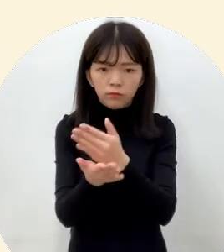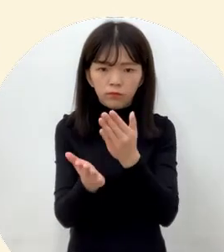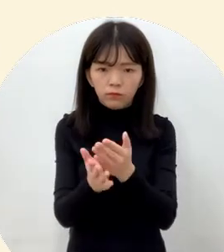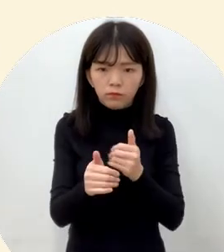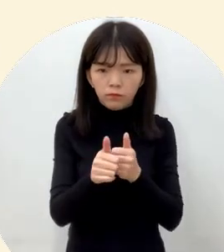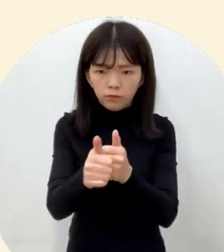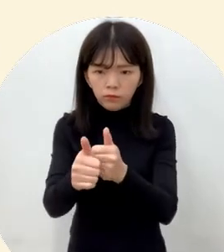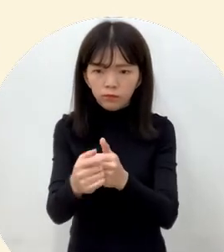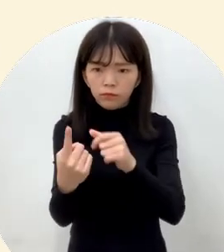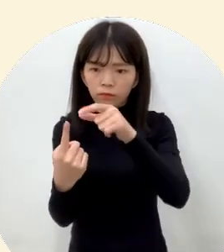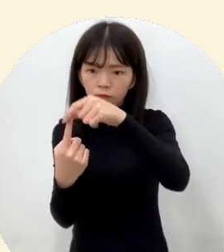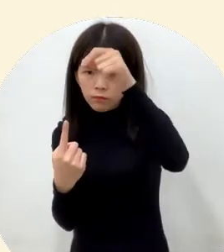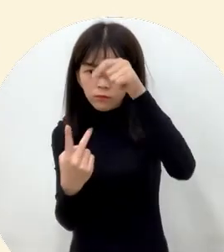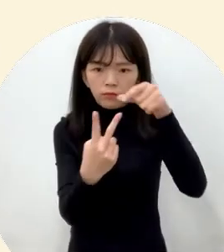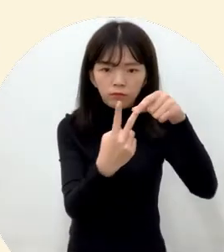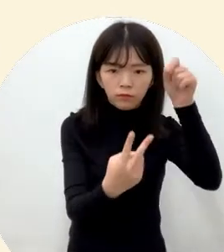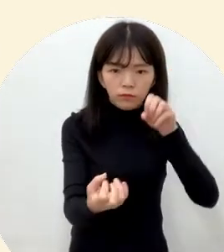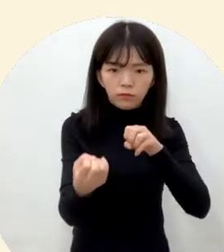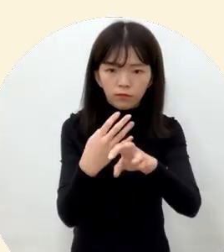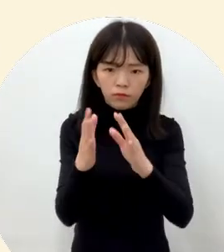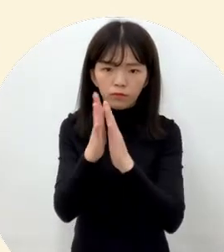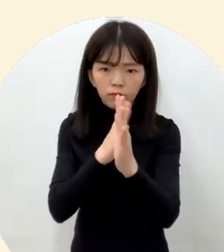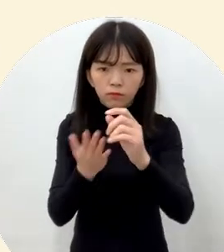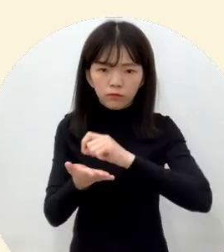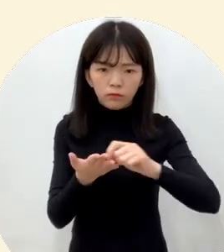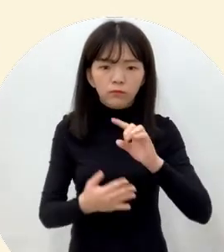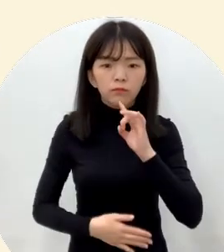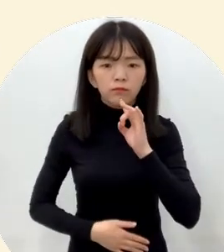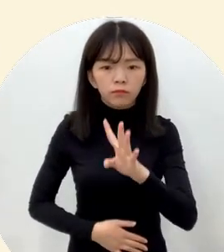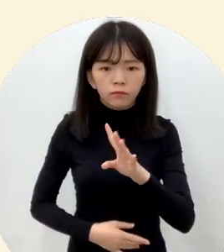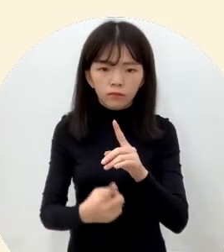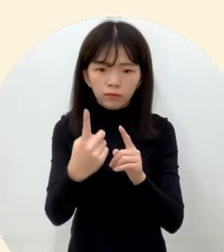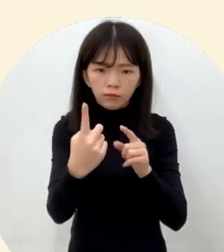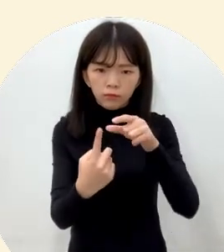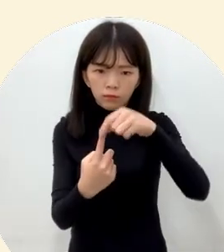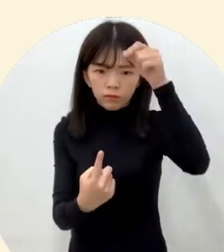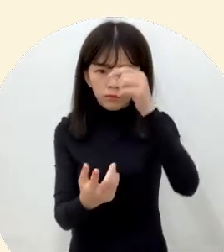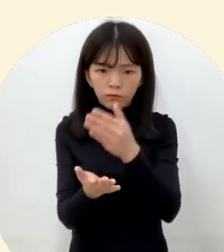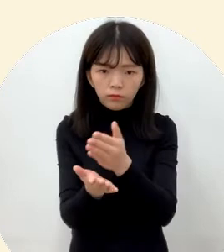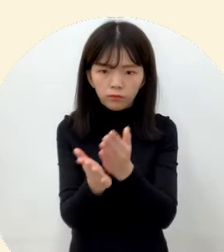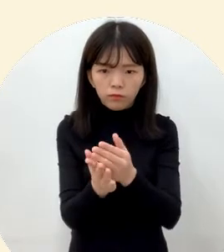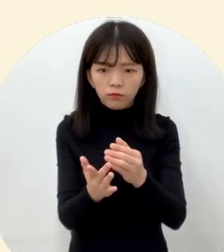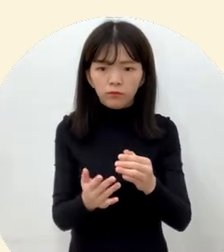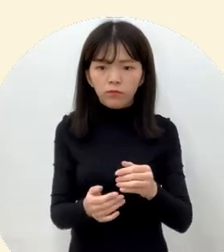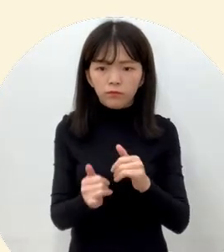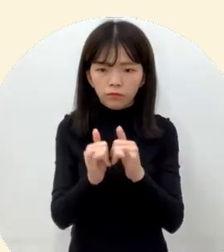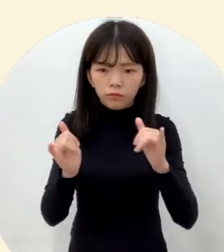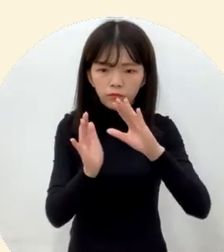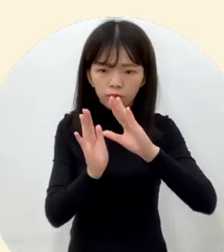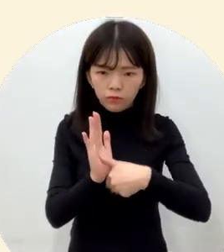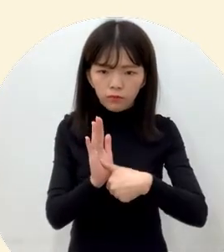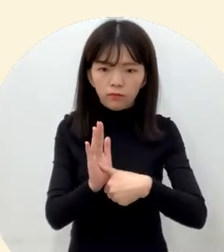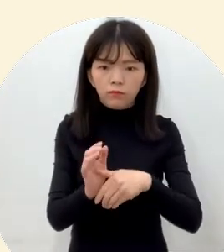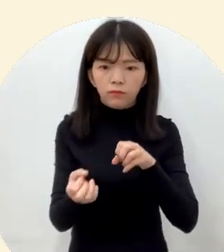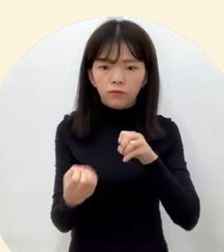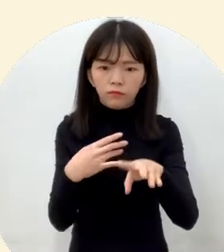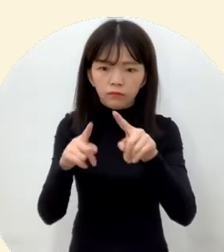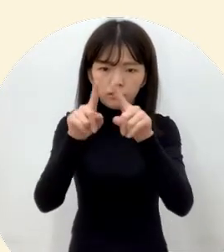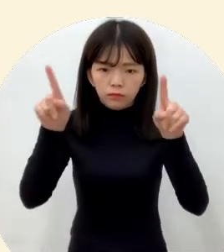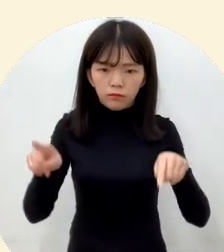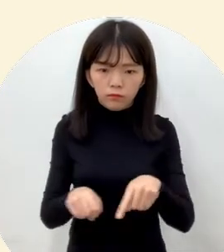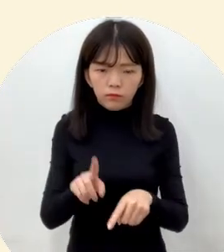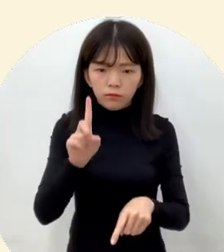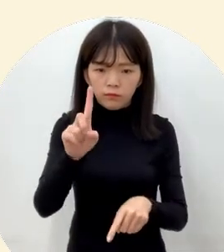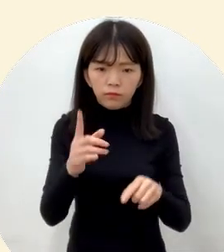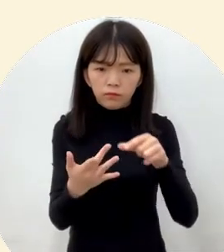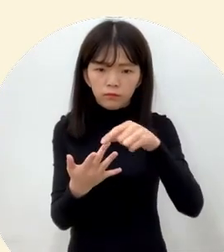따라 제1선택, 제2선택 답란의 순으로 작성하되 한 과목만을 선택한 수험생의 경우에는